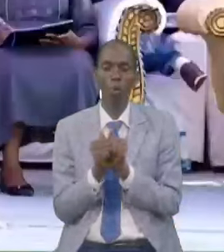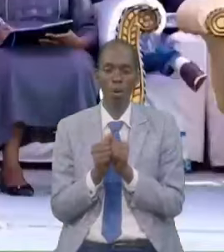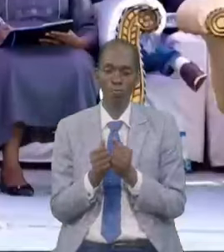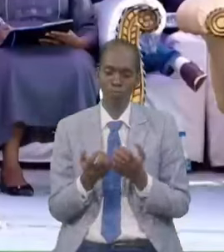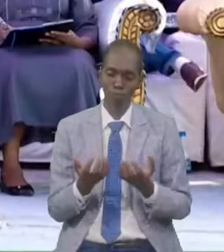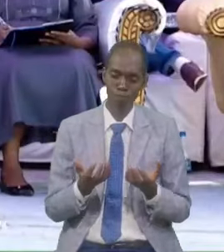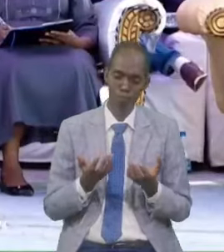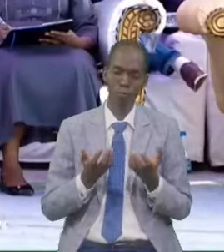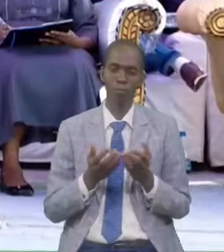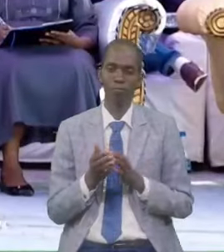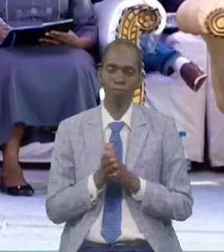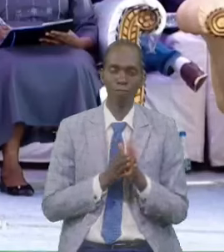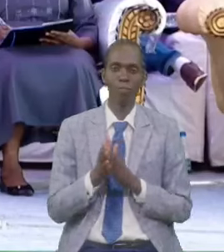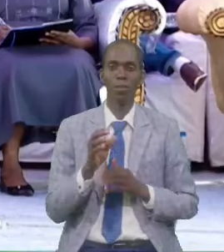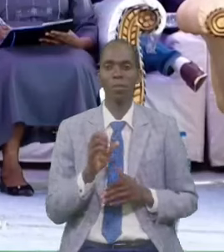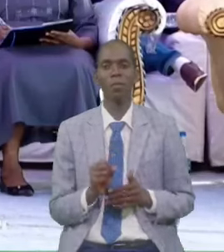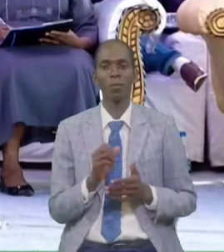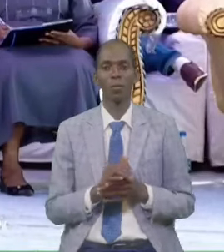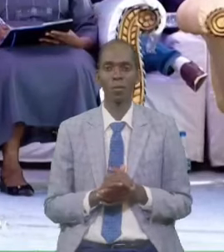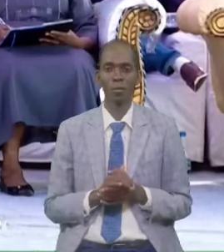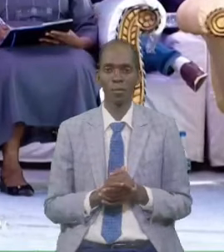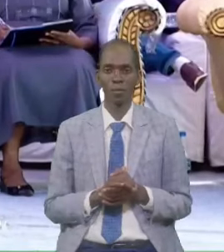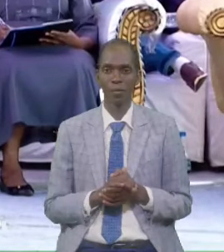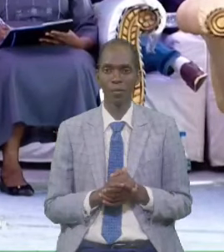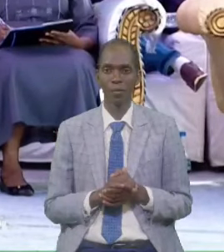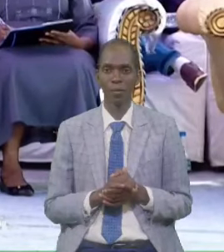తనకున్న దర్శనాన్ని వైరాగ్యంతో మోసుకుని వెళ్లి దాని